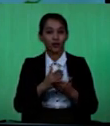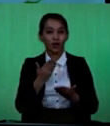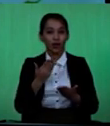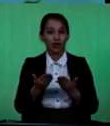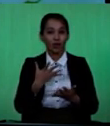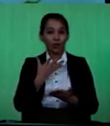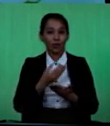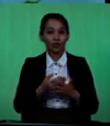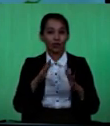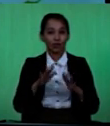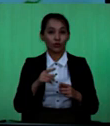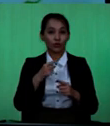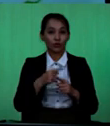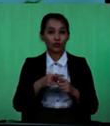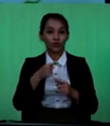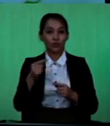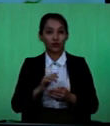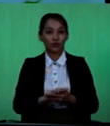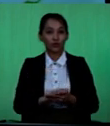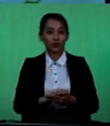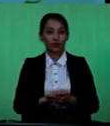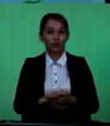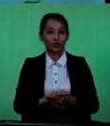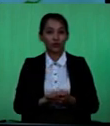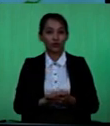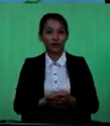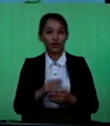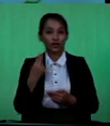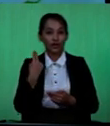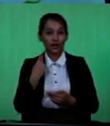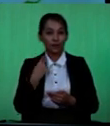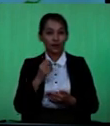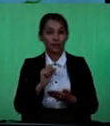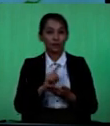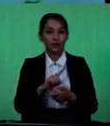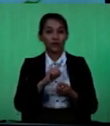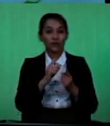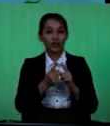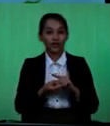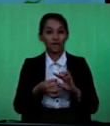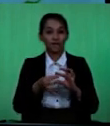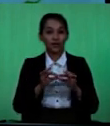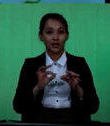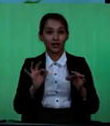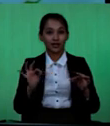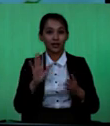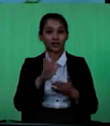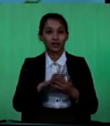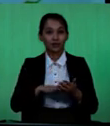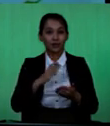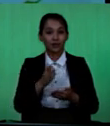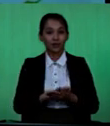sonlar oddiy sonlar emas, sonli ifodalarga aylanadi. va bu zanjir tarzida davom